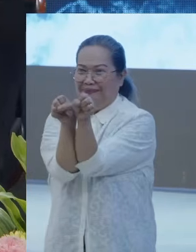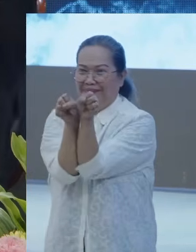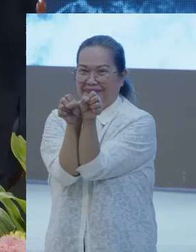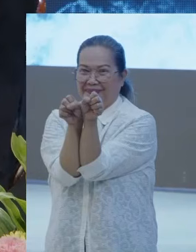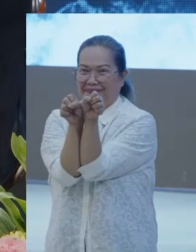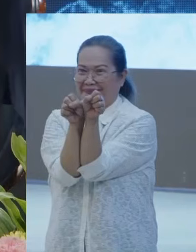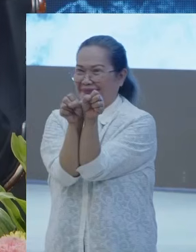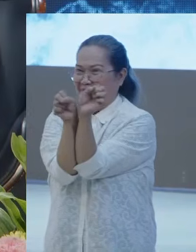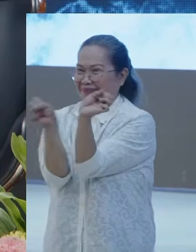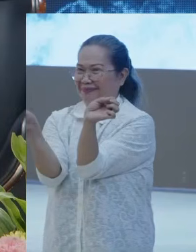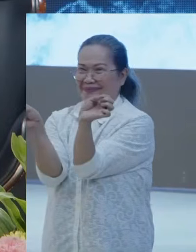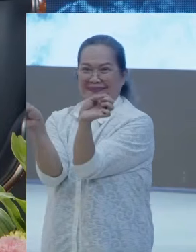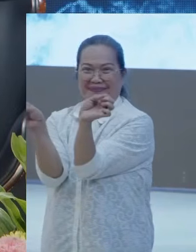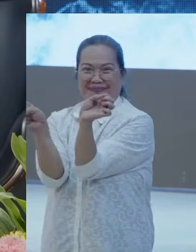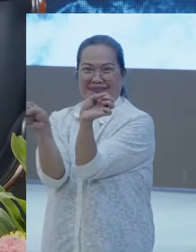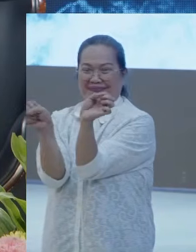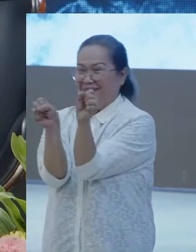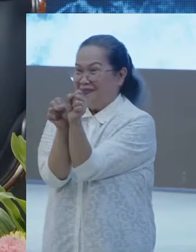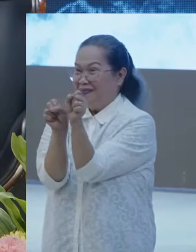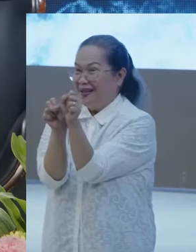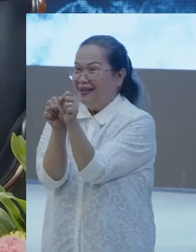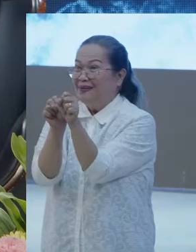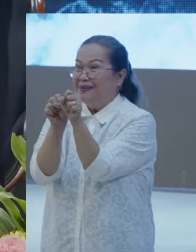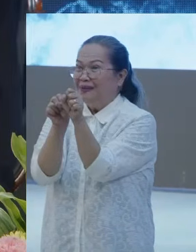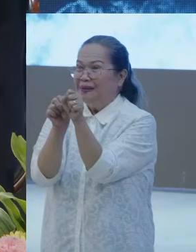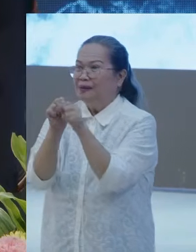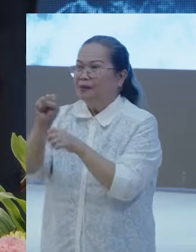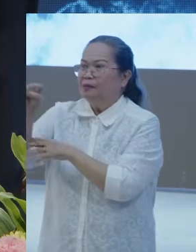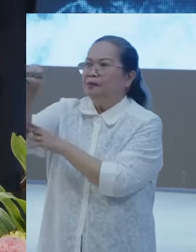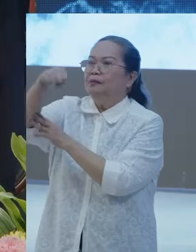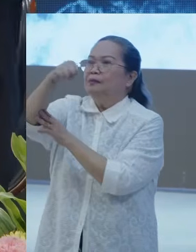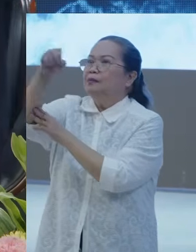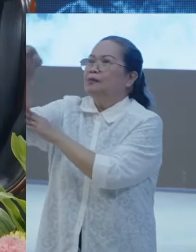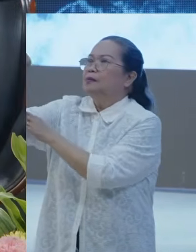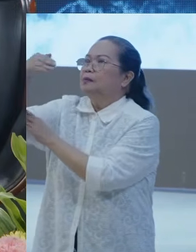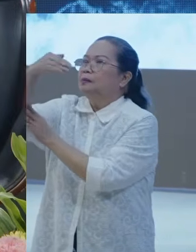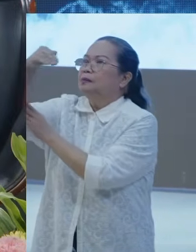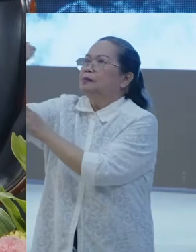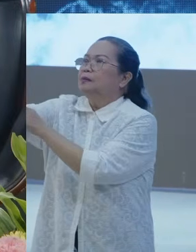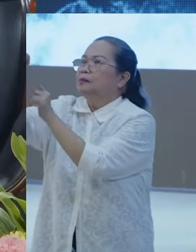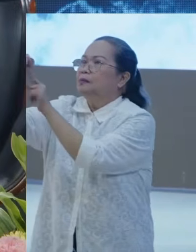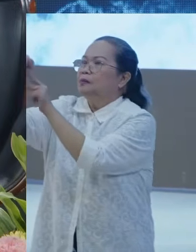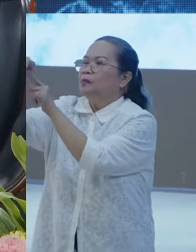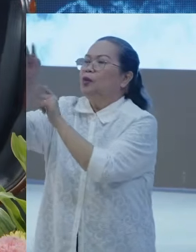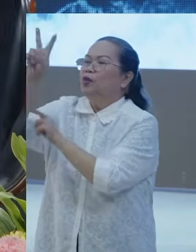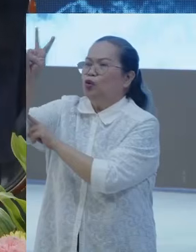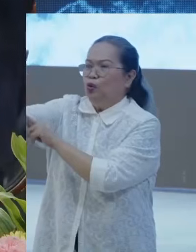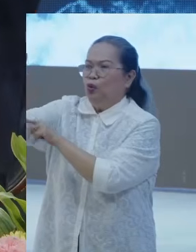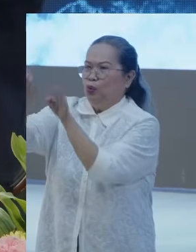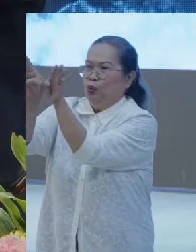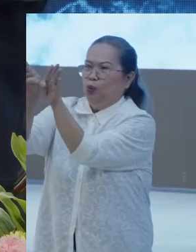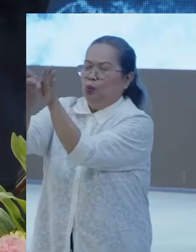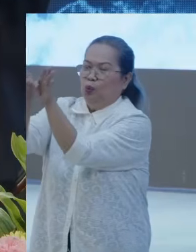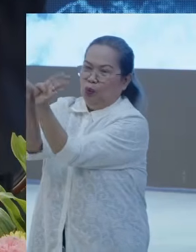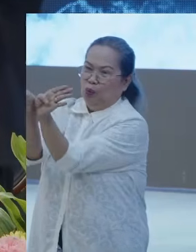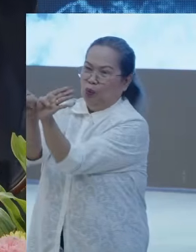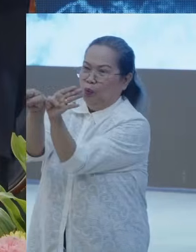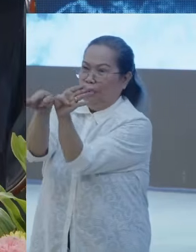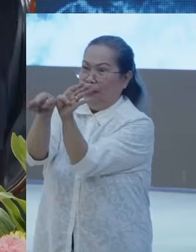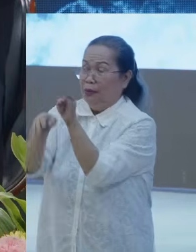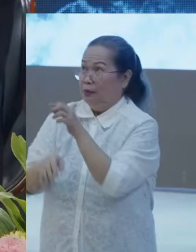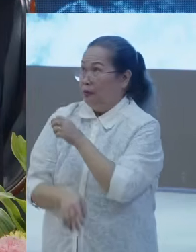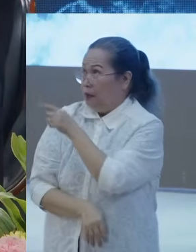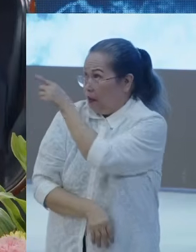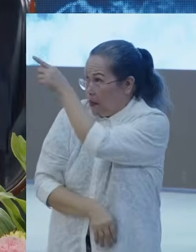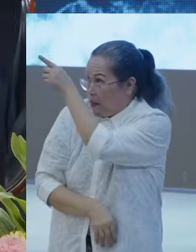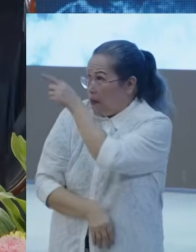ibig sabihin ng ulupong. Sabi niya, you brood of vipers, how can you speak good when you are evil?